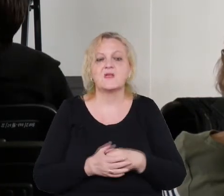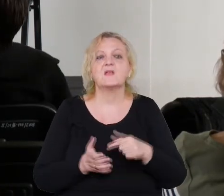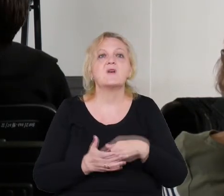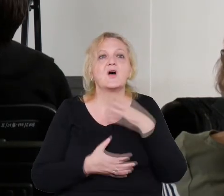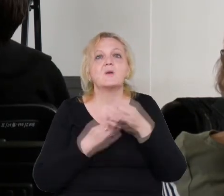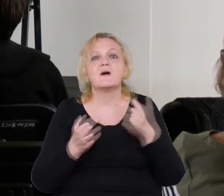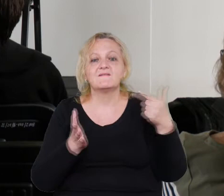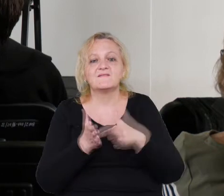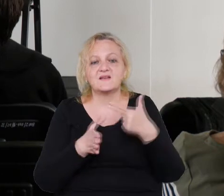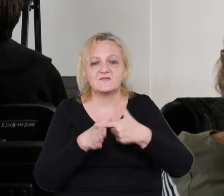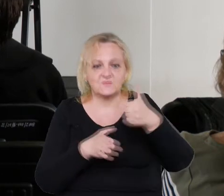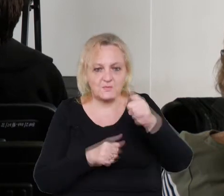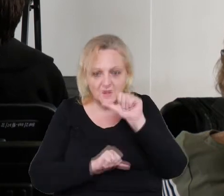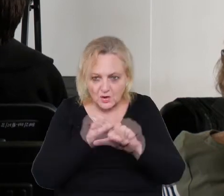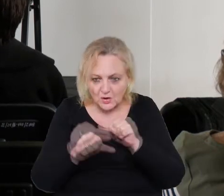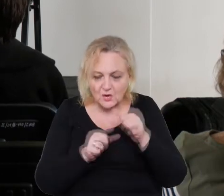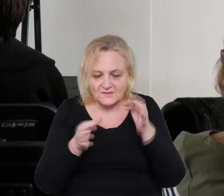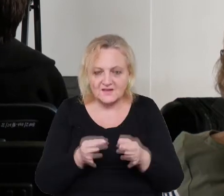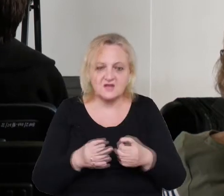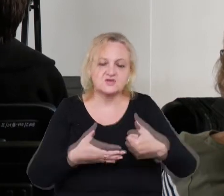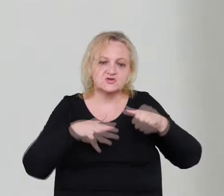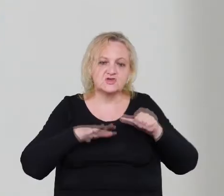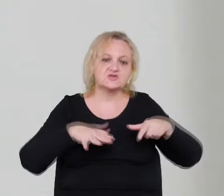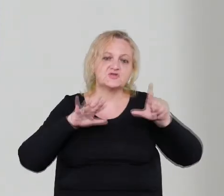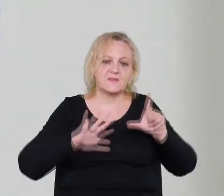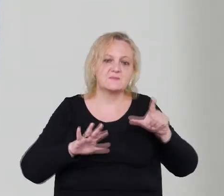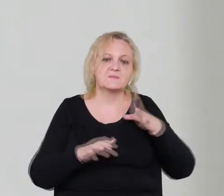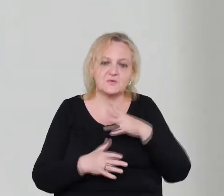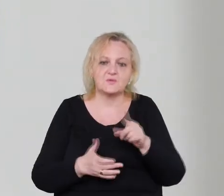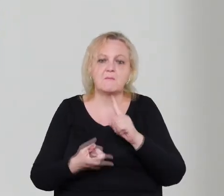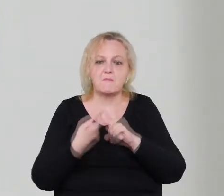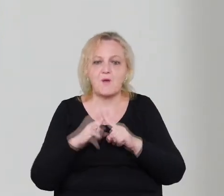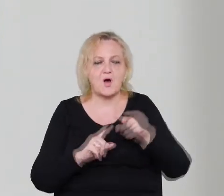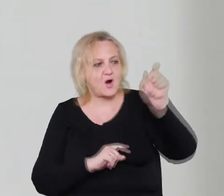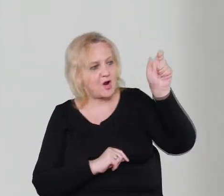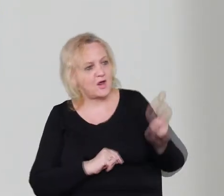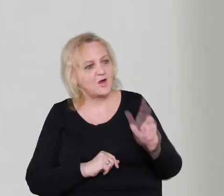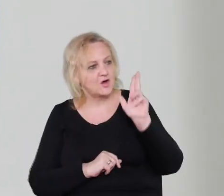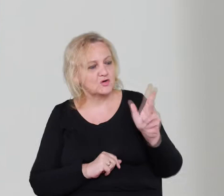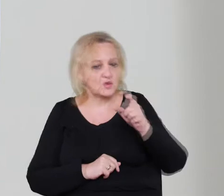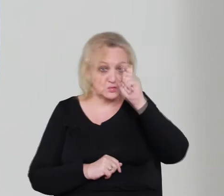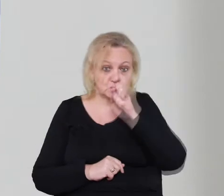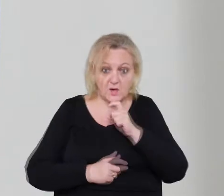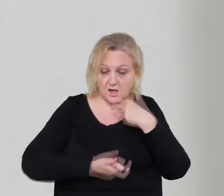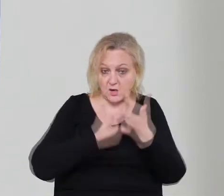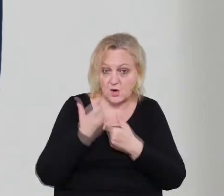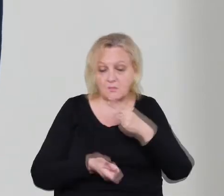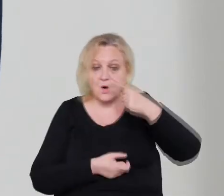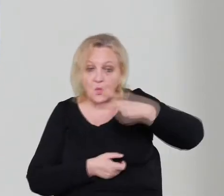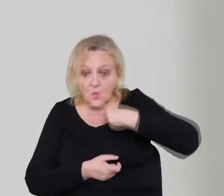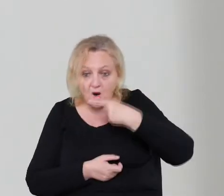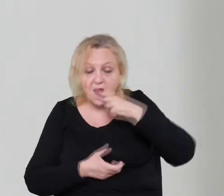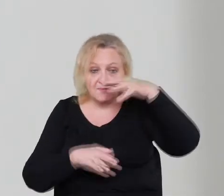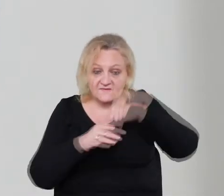bo jak wiecie 2021 67 lat temu polityk który coś jeszcze złego zrobił czy czy kłamał